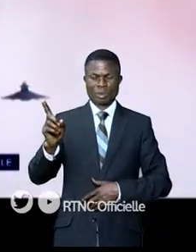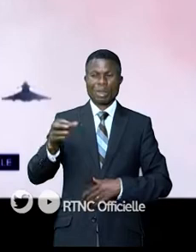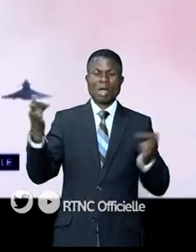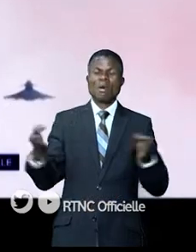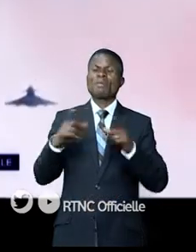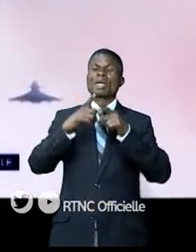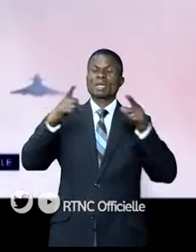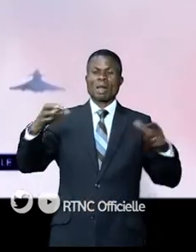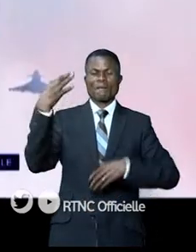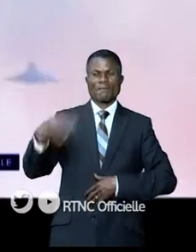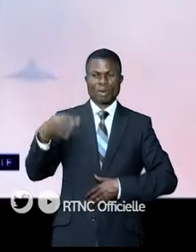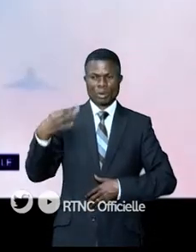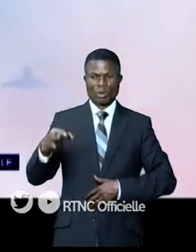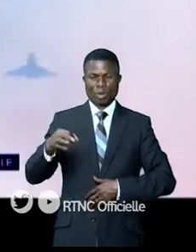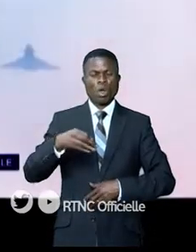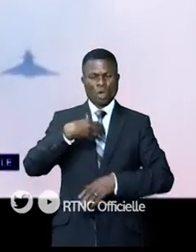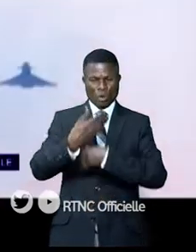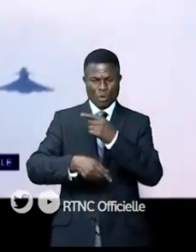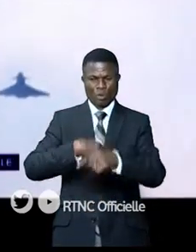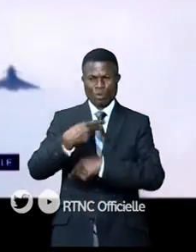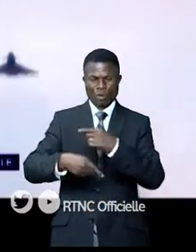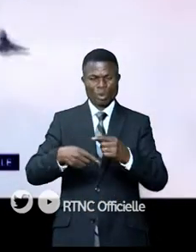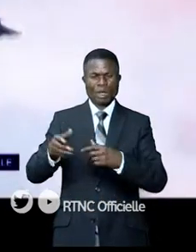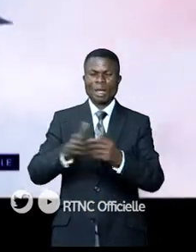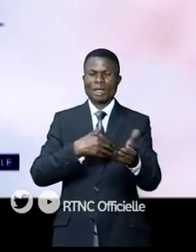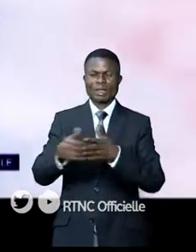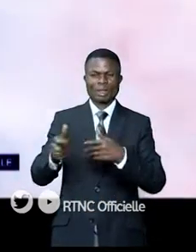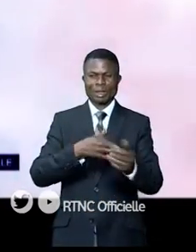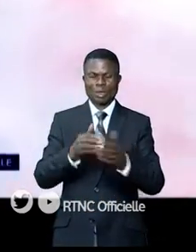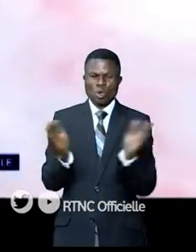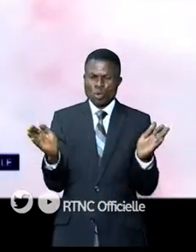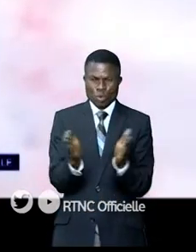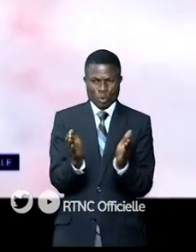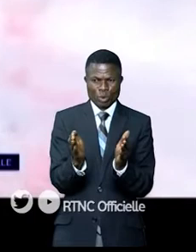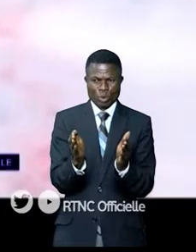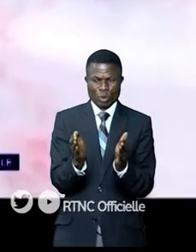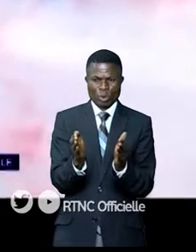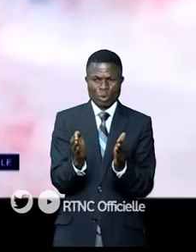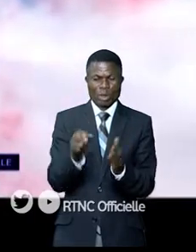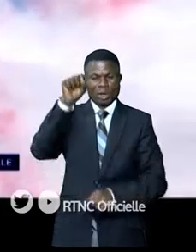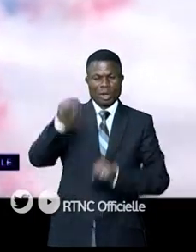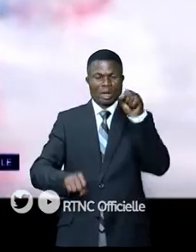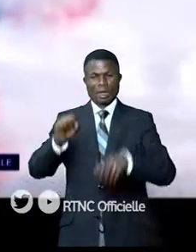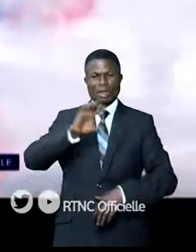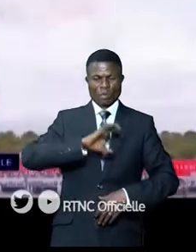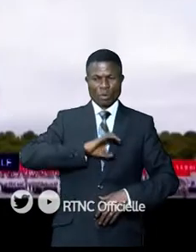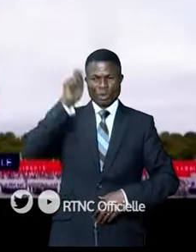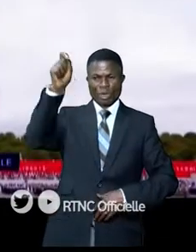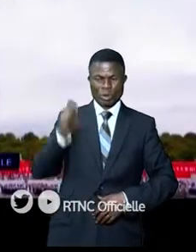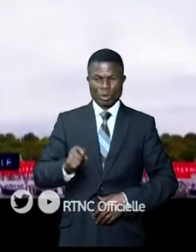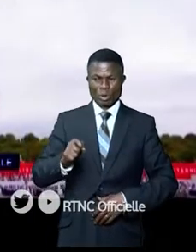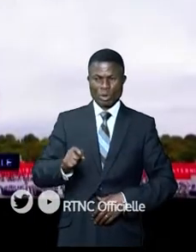fête française se déroule simplement à minima par les défilés militaires et les